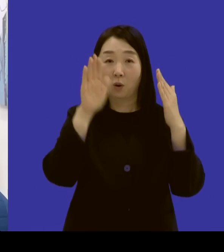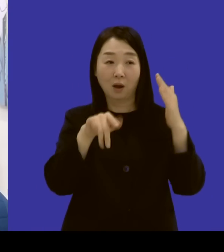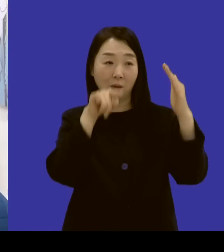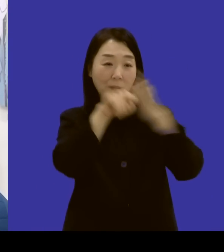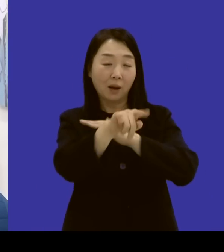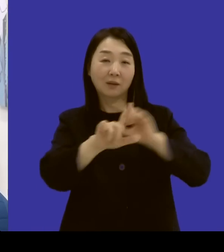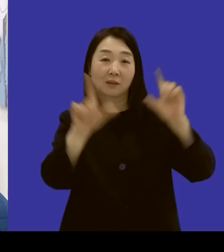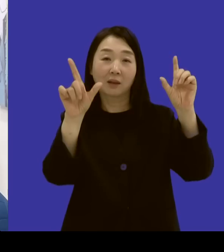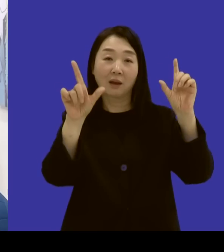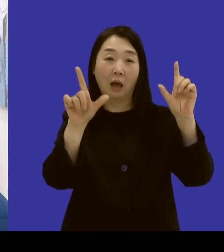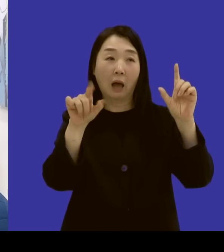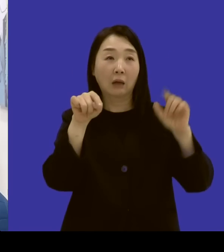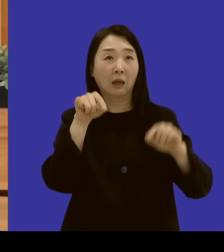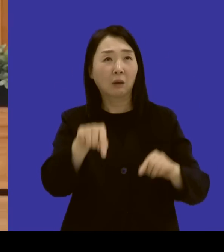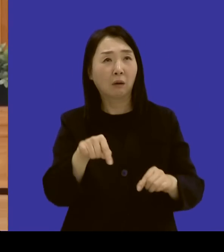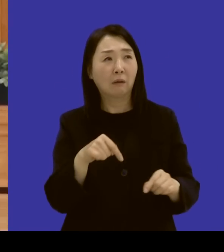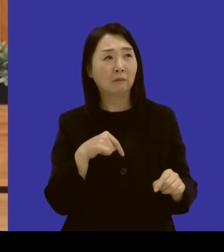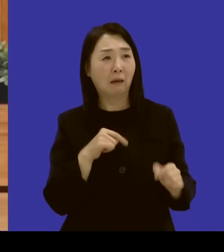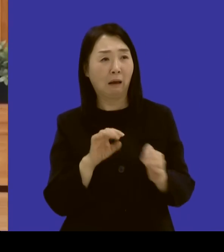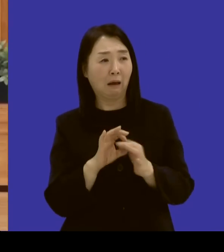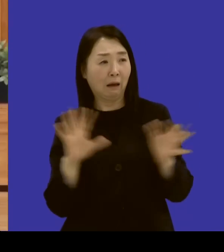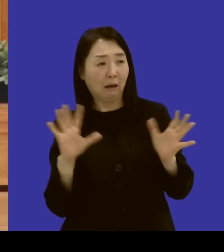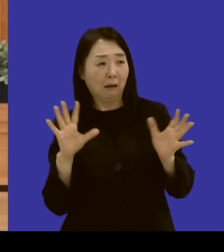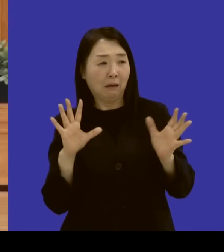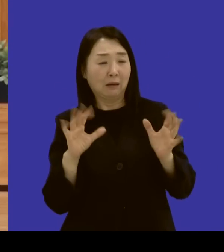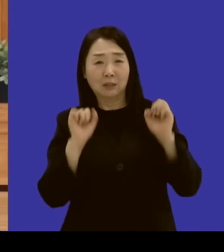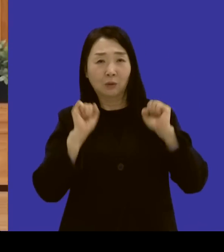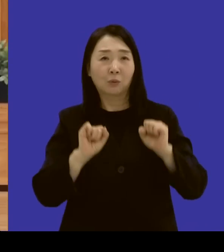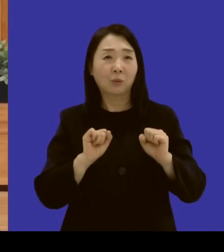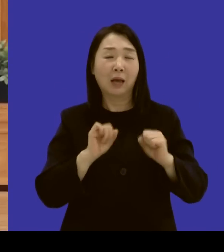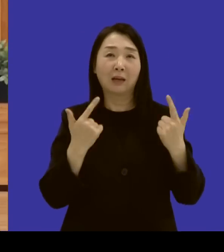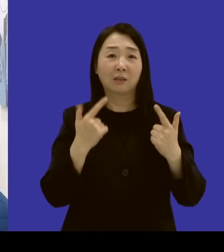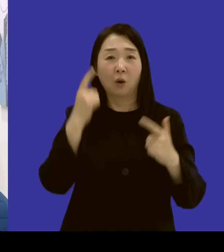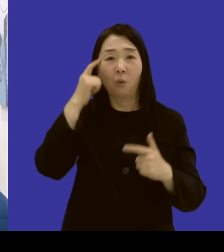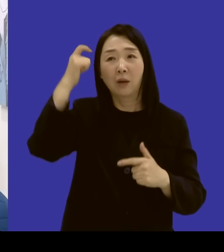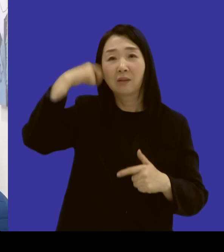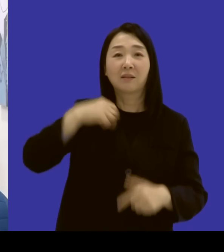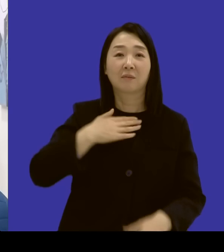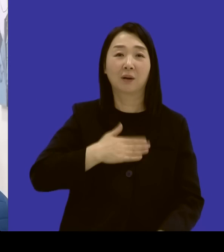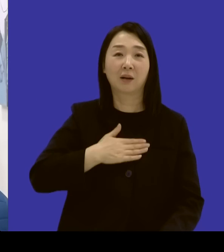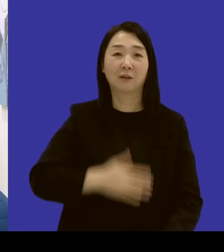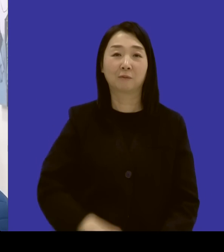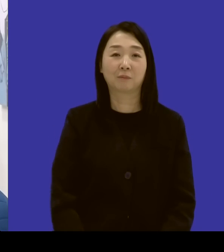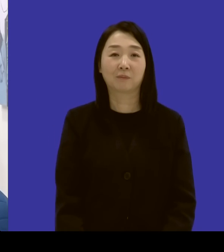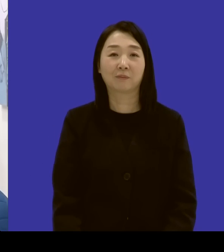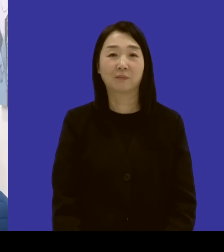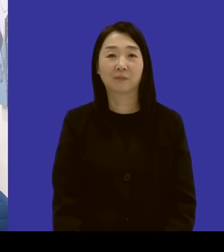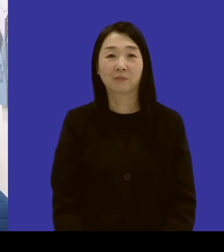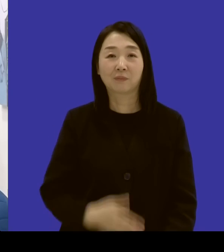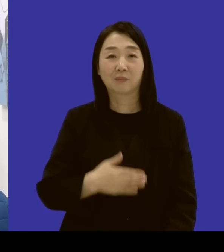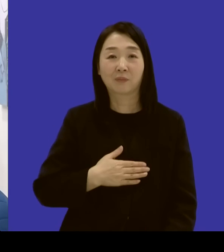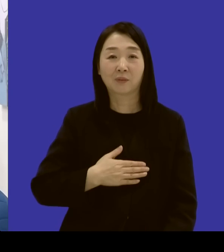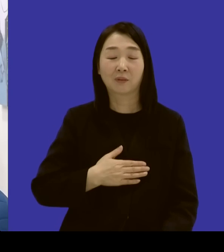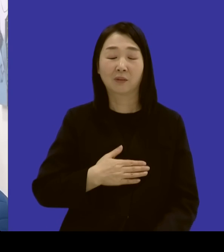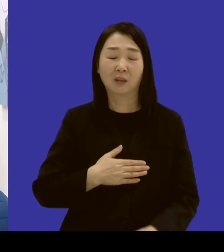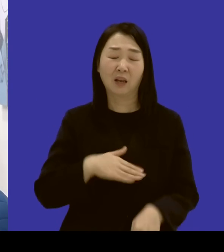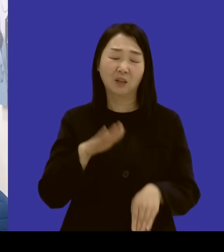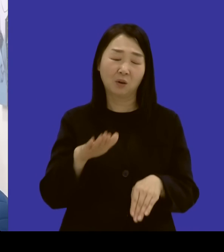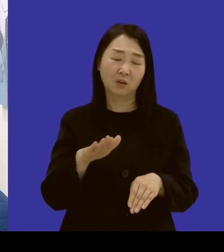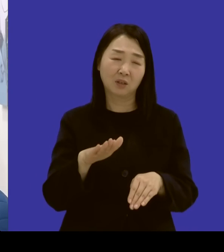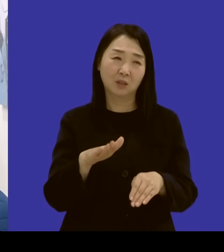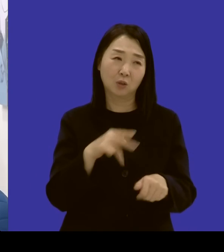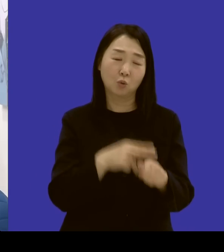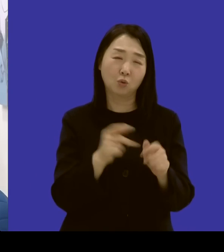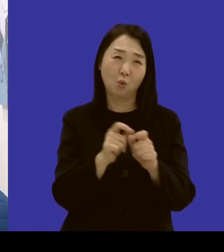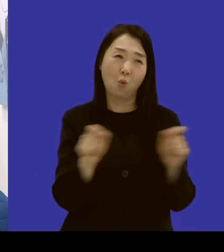네. 아, 여긴 내가 있을 곳이 아니라는 걸 알았어요. 왜요? 그냥 직감적으로 알았고요. 제가 올해는 못 있을 거다라는